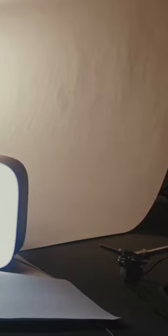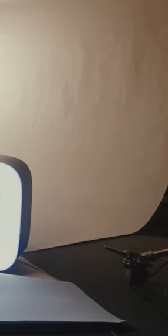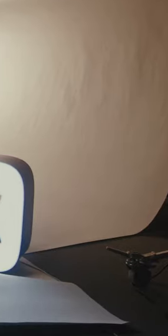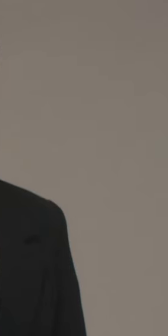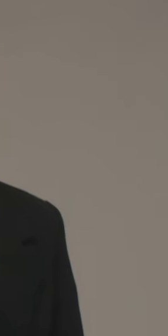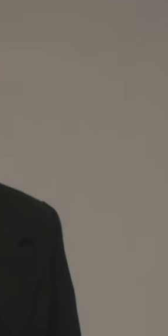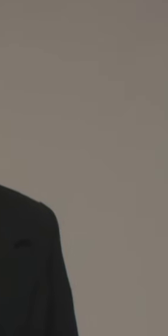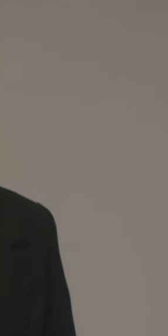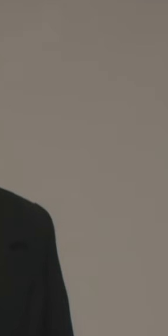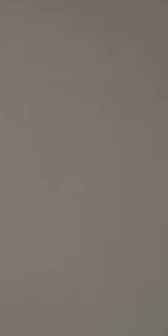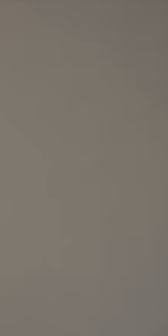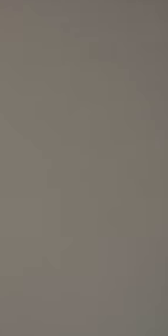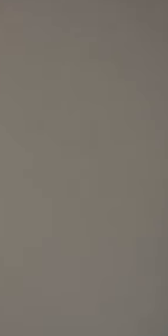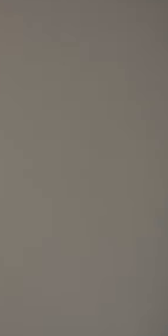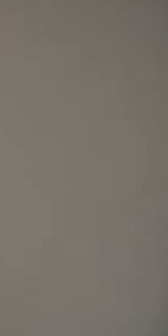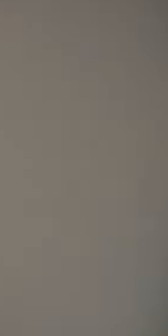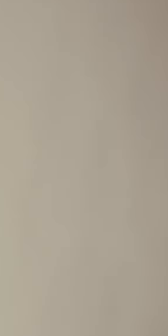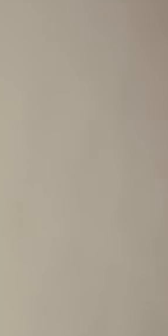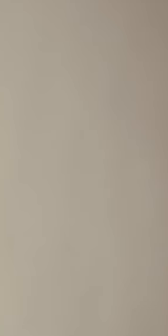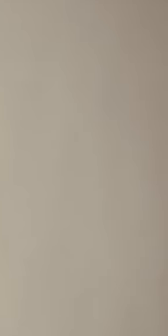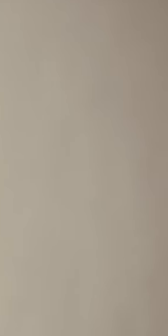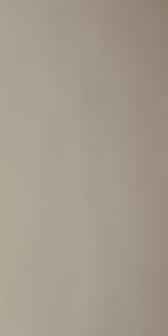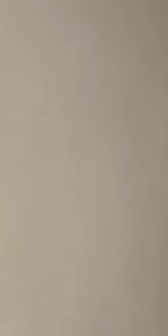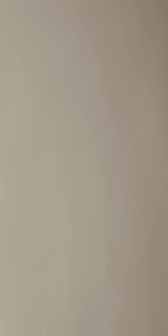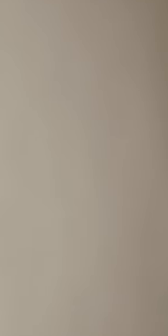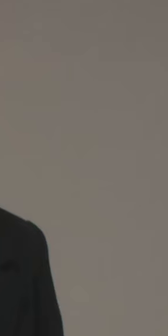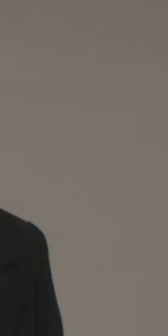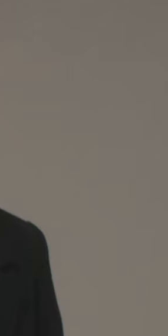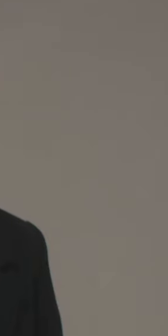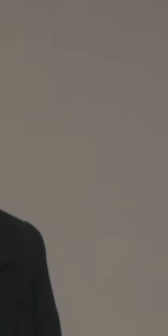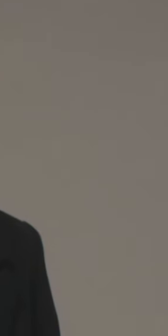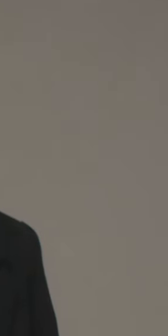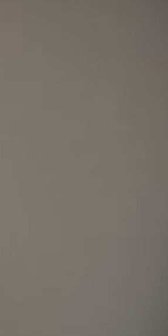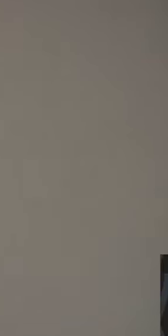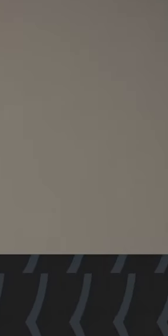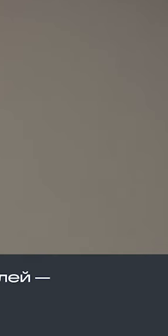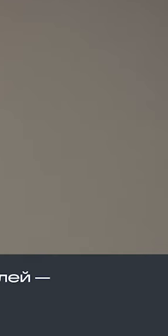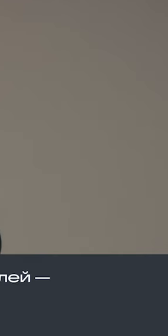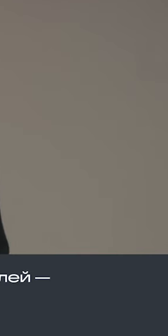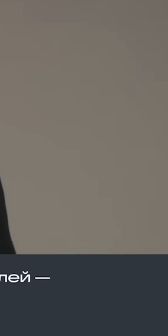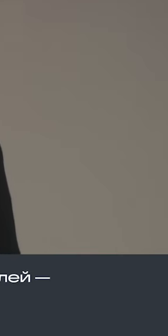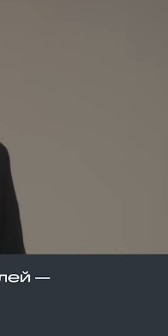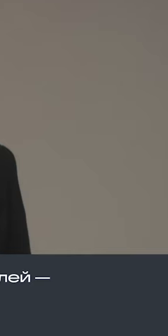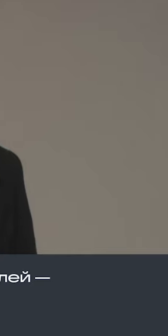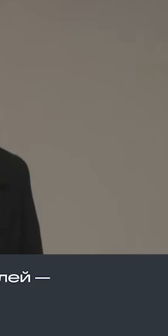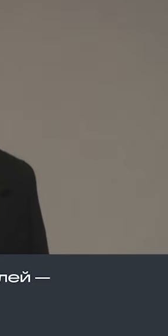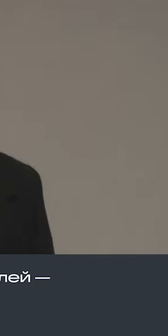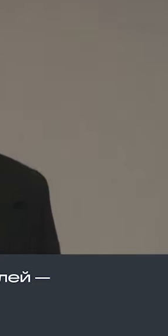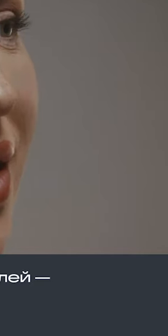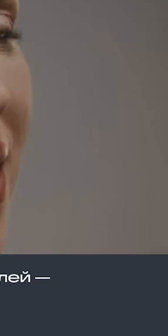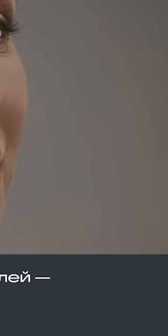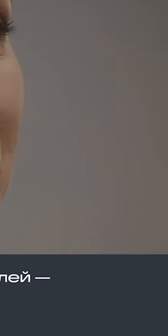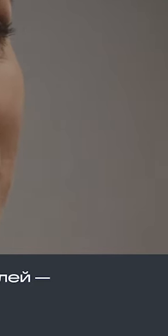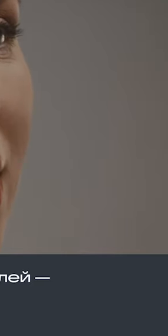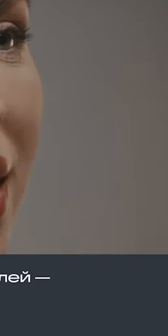спам или фишинг, взлом аккаунта, нам же кажется, что с нами никогда не случится. Поэтому сейчас важно именно смотреть в сторону беспарольного